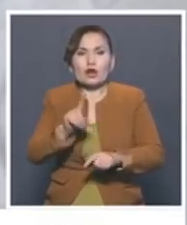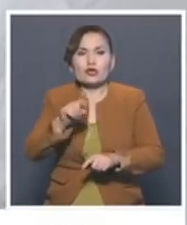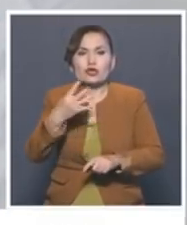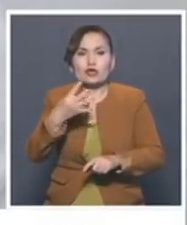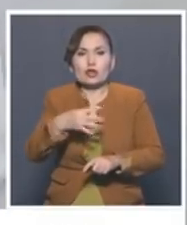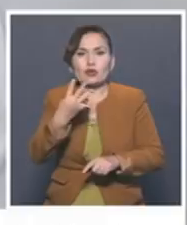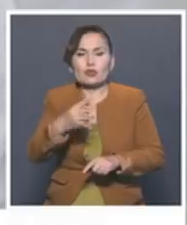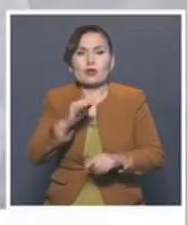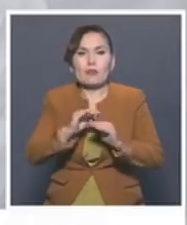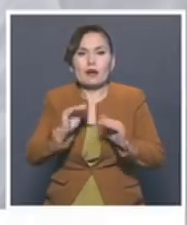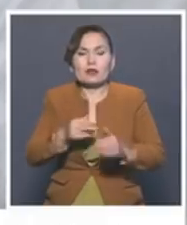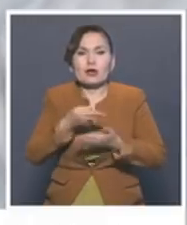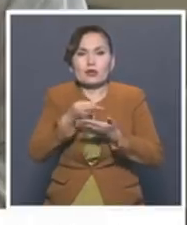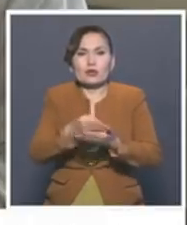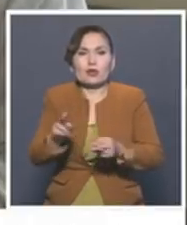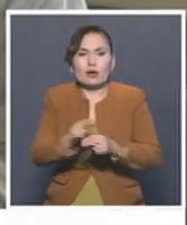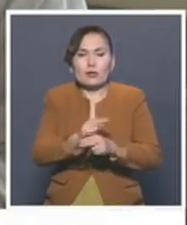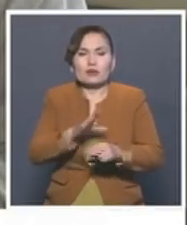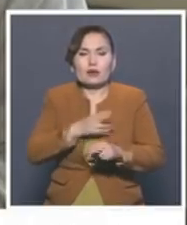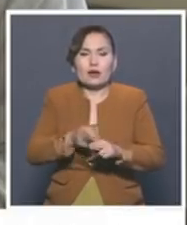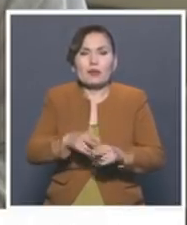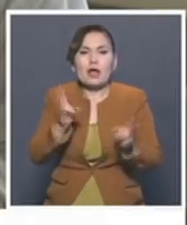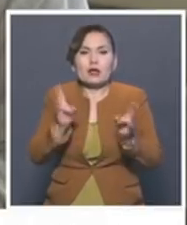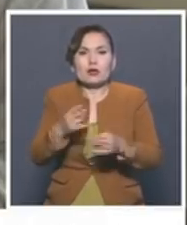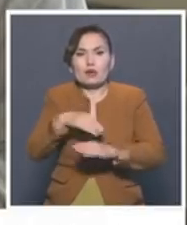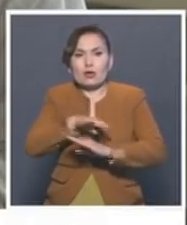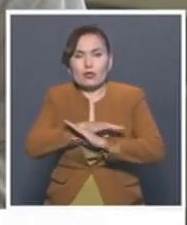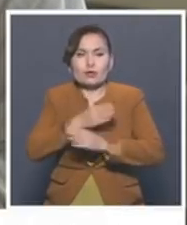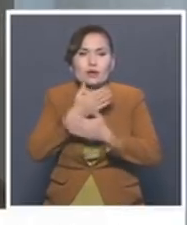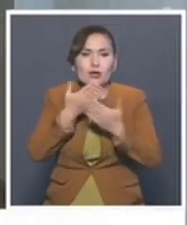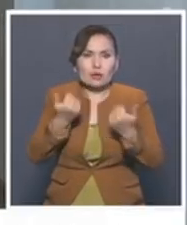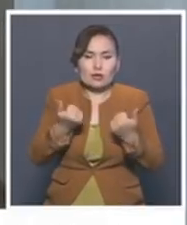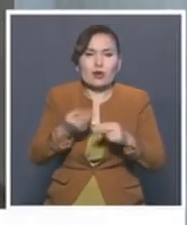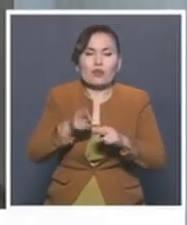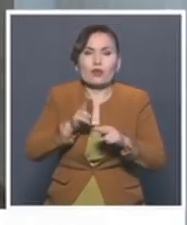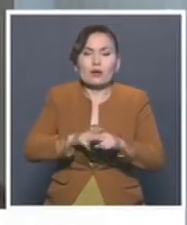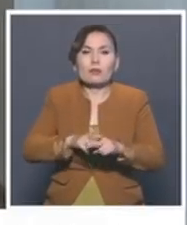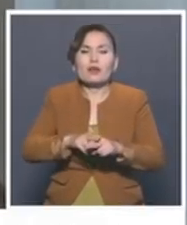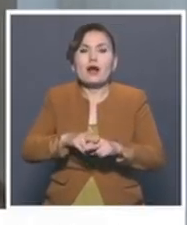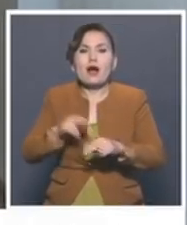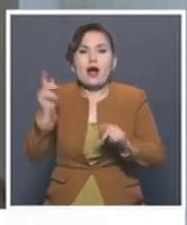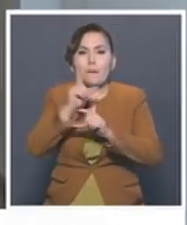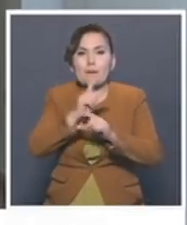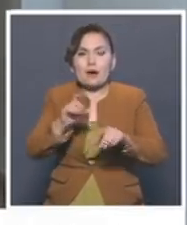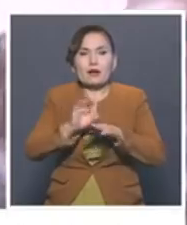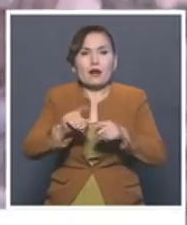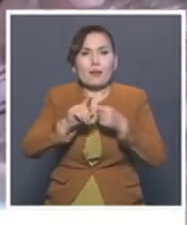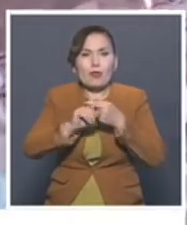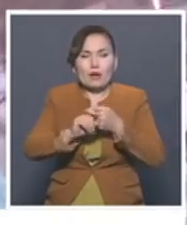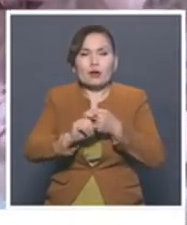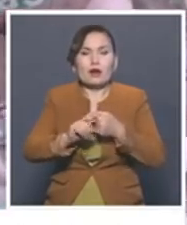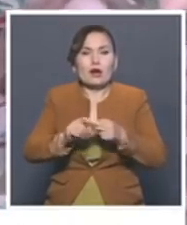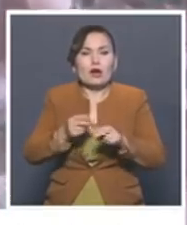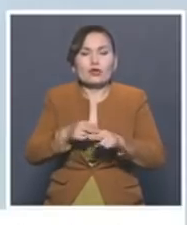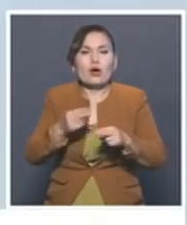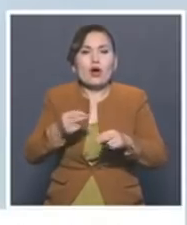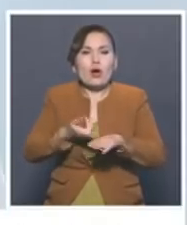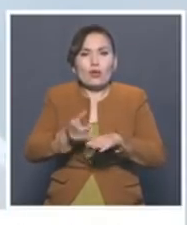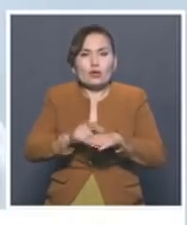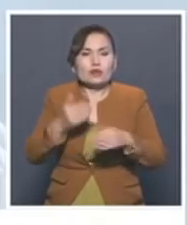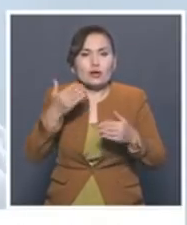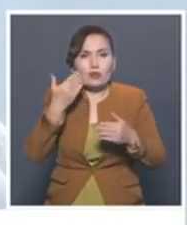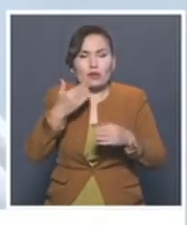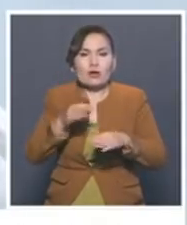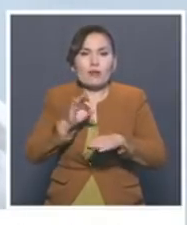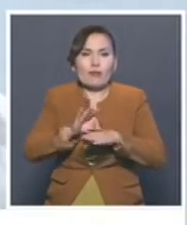144 бала ем алып жатыр. Қуанышқа орай қайғылы жағдай тіркелген жоқ. Сала мамандары коронавирус балаларда жеңіл өтетінін айтады. Дегенмен арқаны